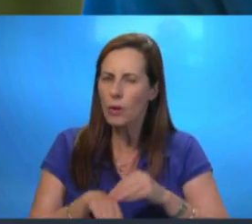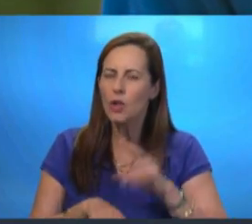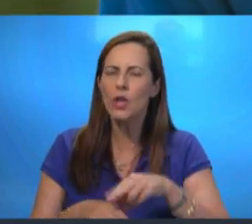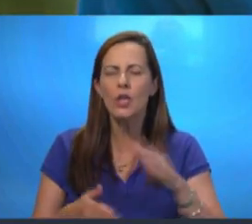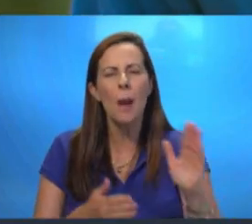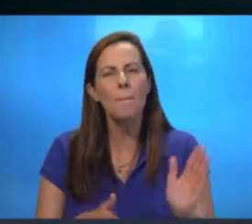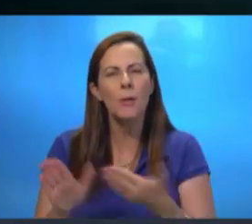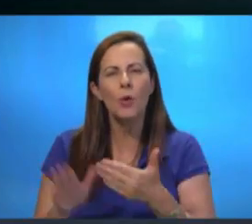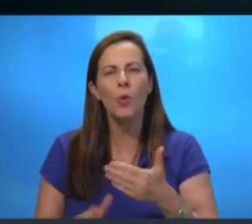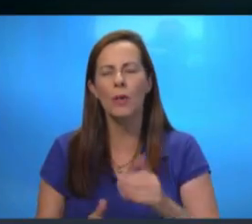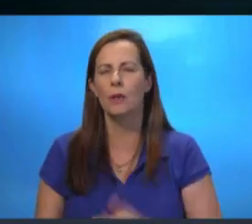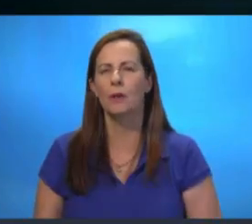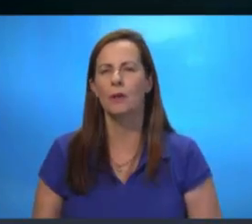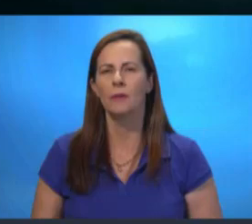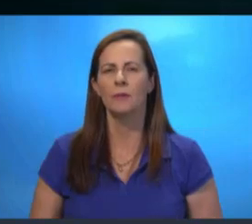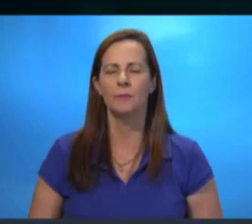בגוש שילה.